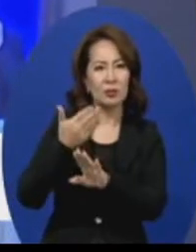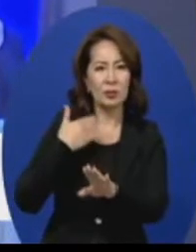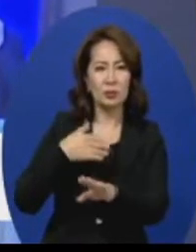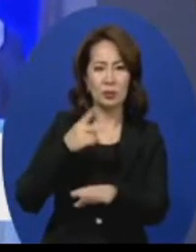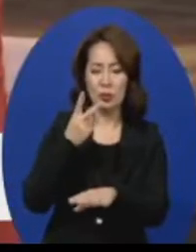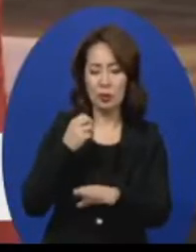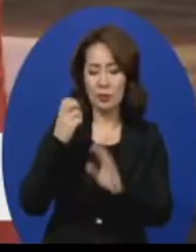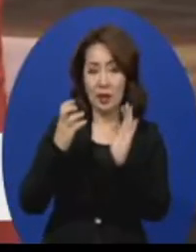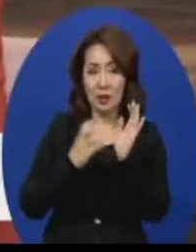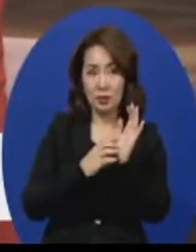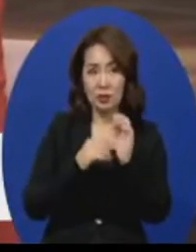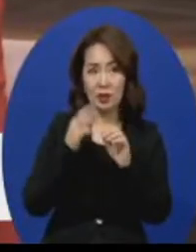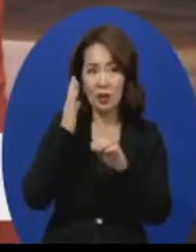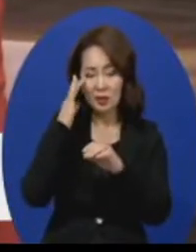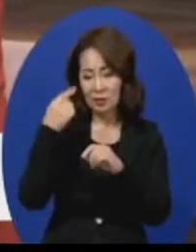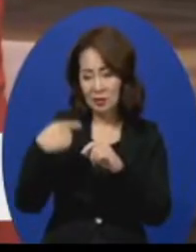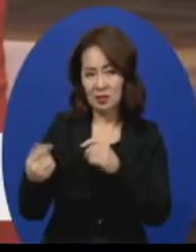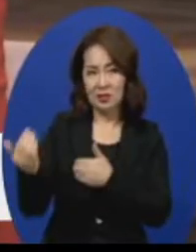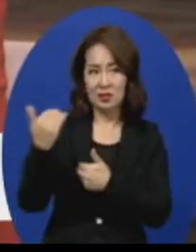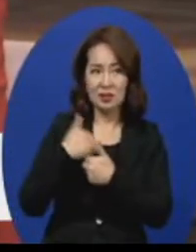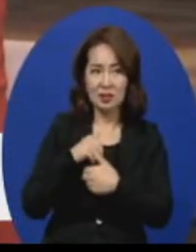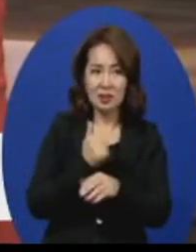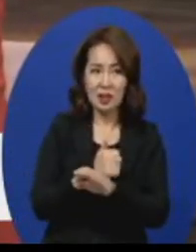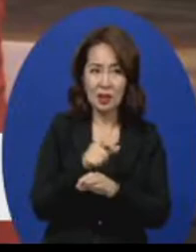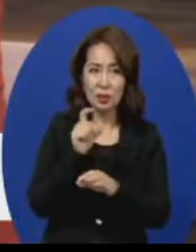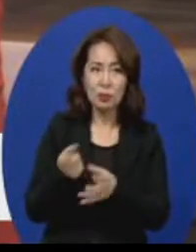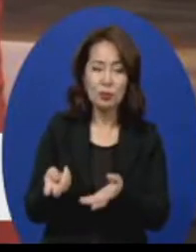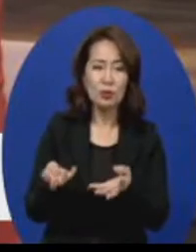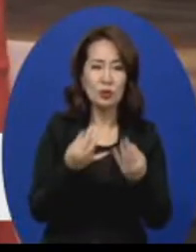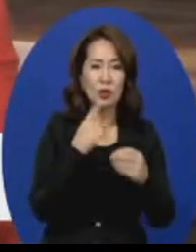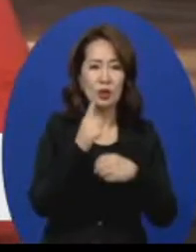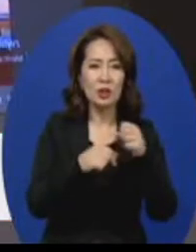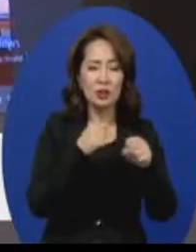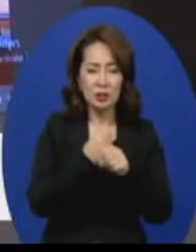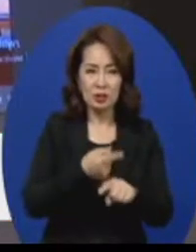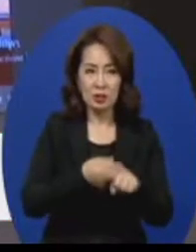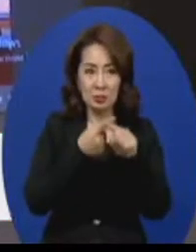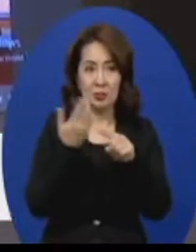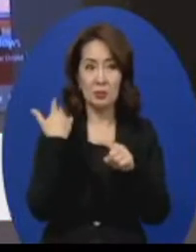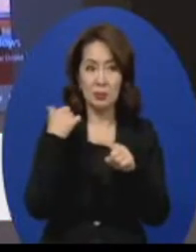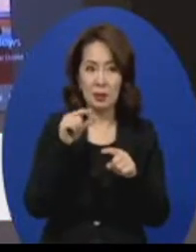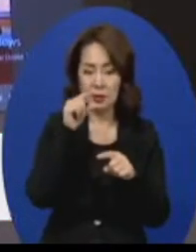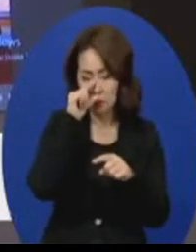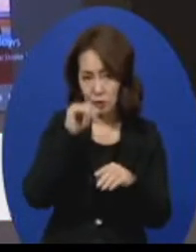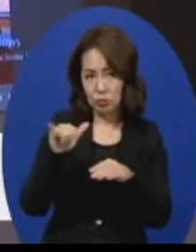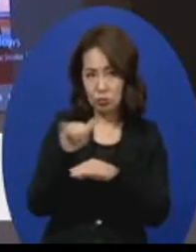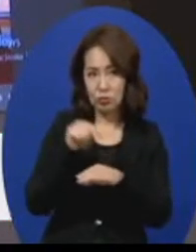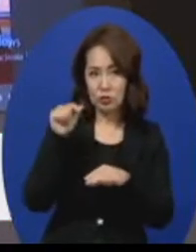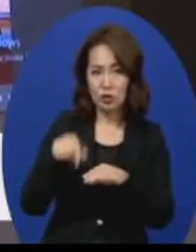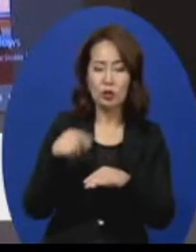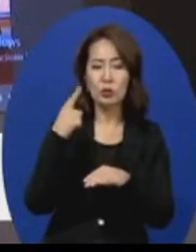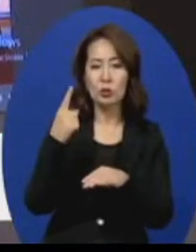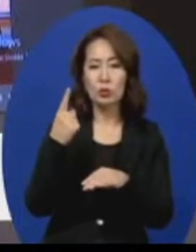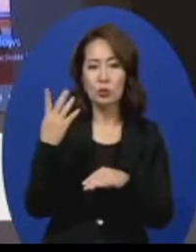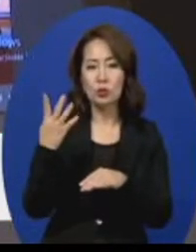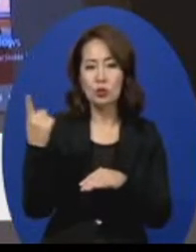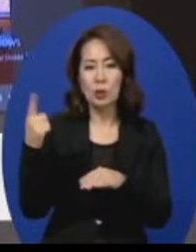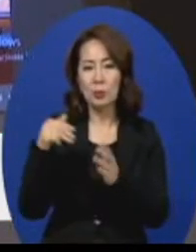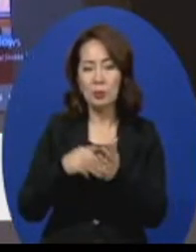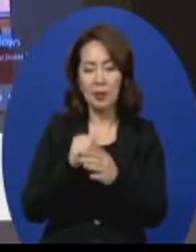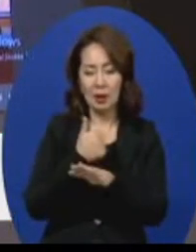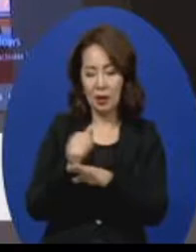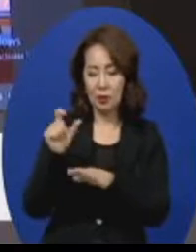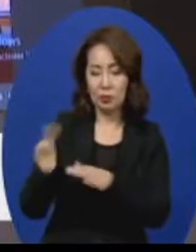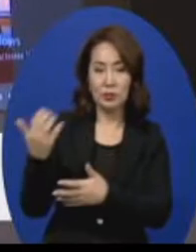буюу 2019 онд хөрш орнуудаас ирсэн жуулчдын тоо жил ирэх тусам өссөөр байсан байна. Тухайлбал Оросын холбооны улсаас 141 мянган